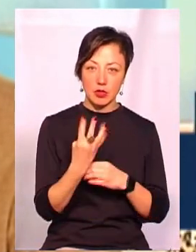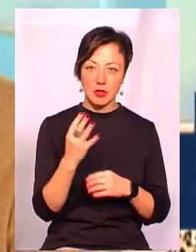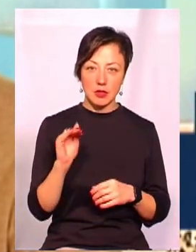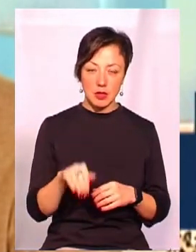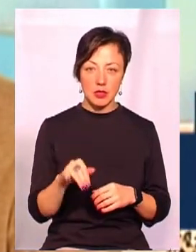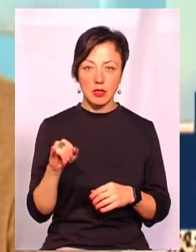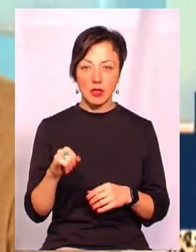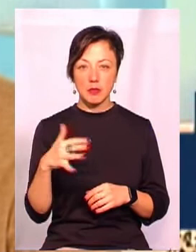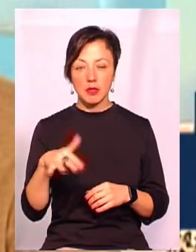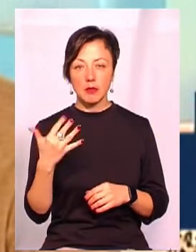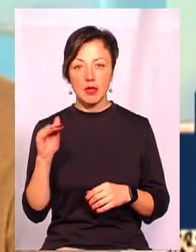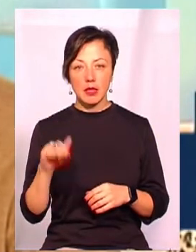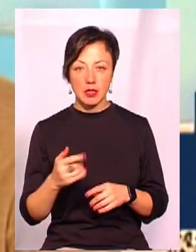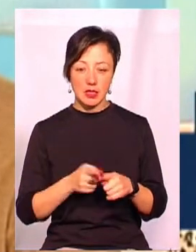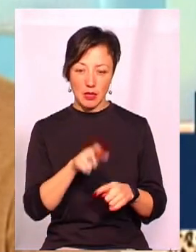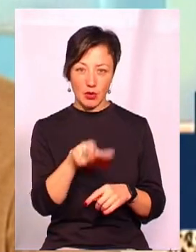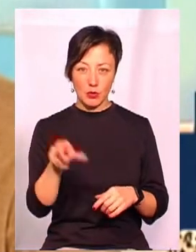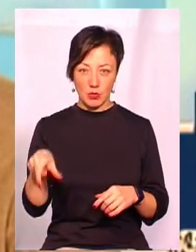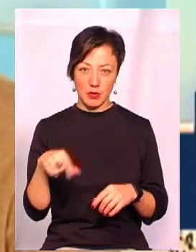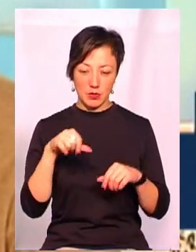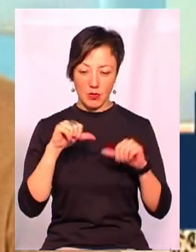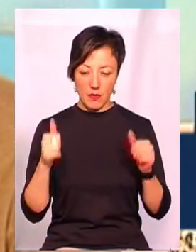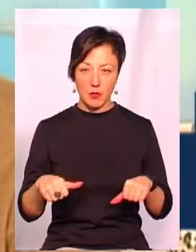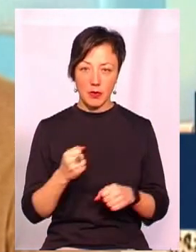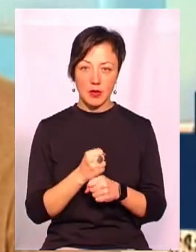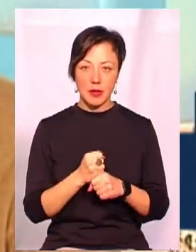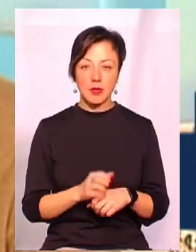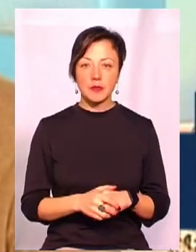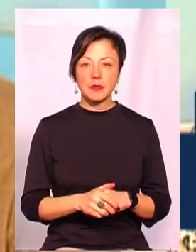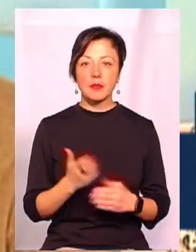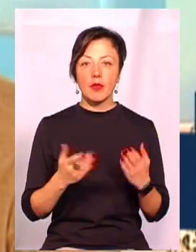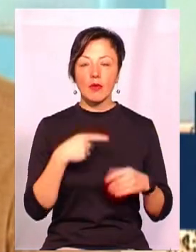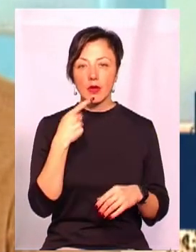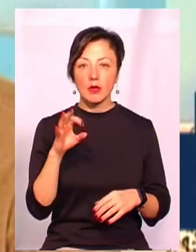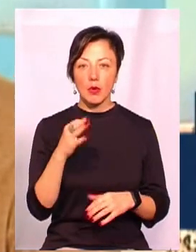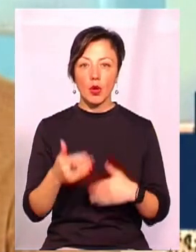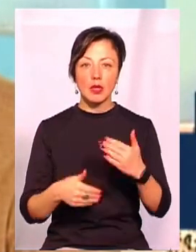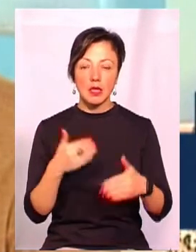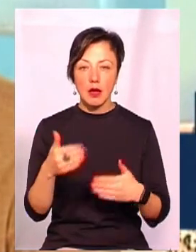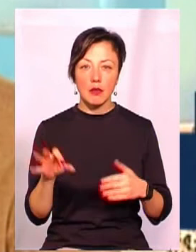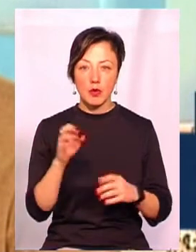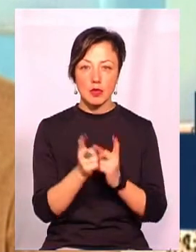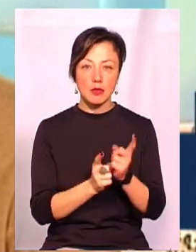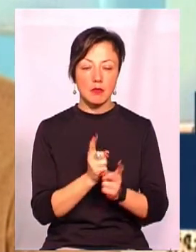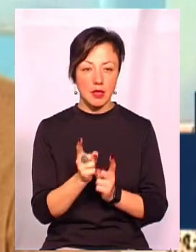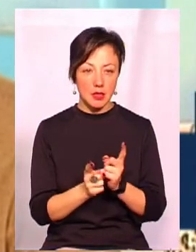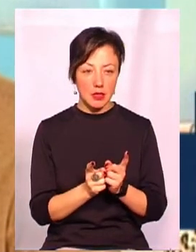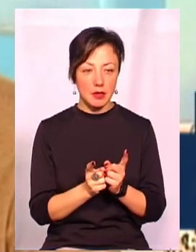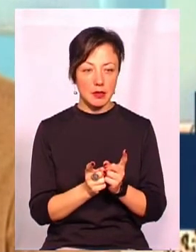14 тисяч, і 55 тисяч – це фізичні особи-підприємці. Якщо говорити про динаміку і про